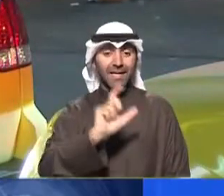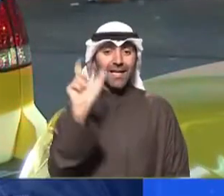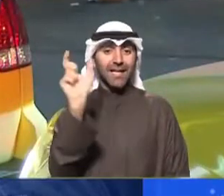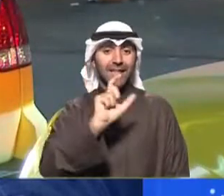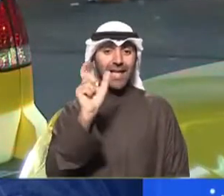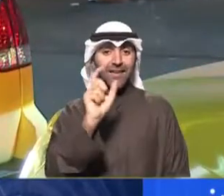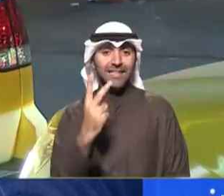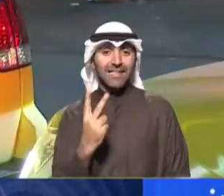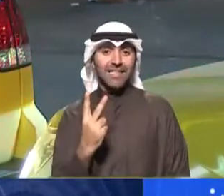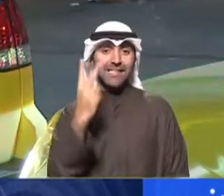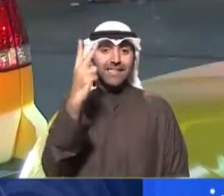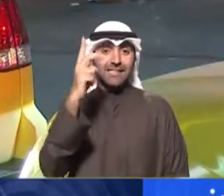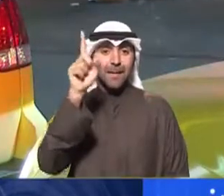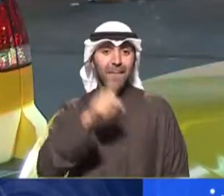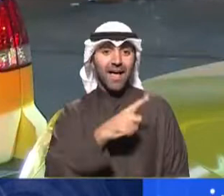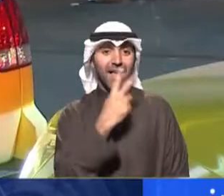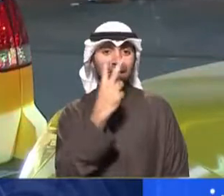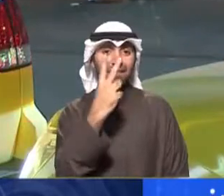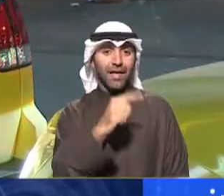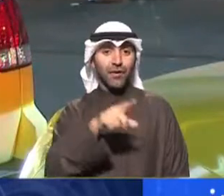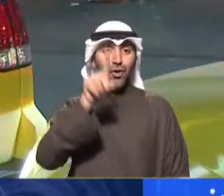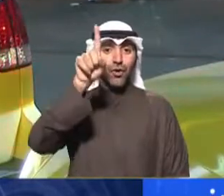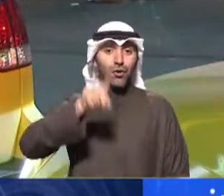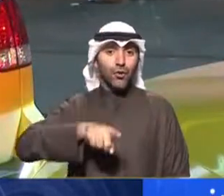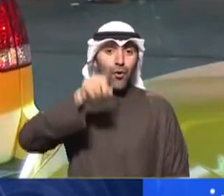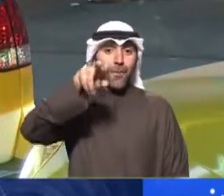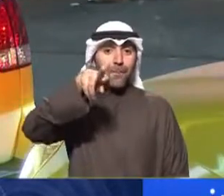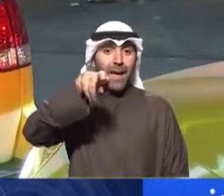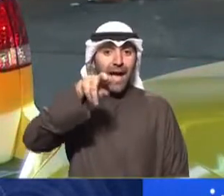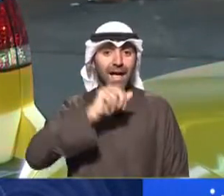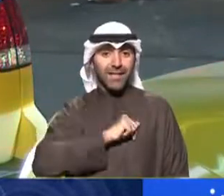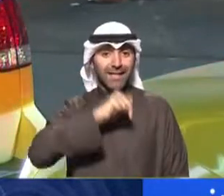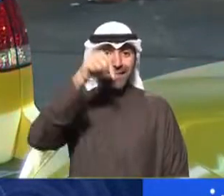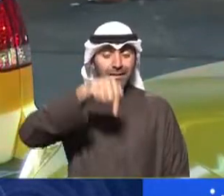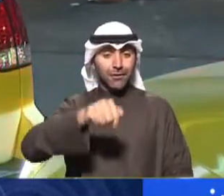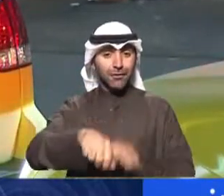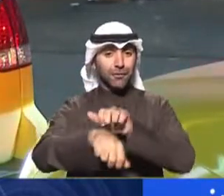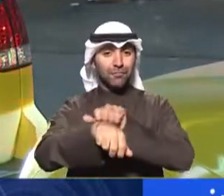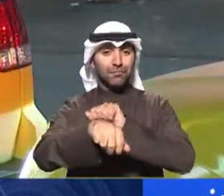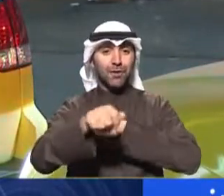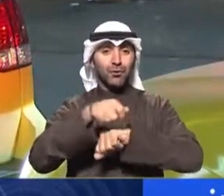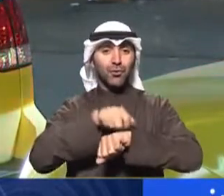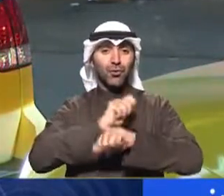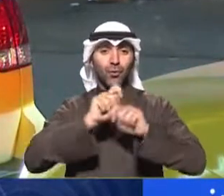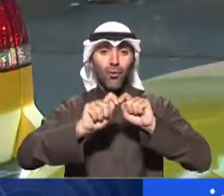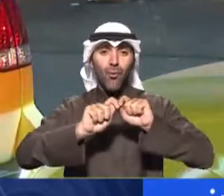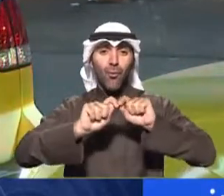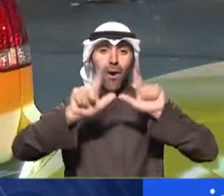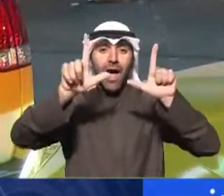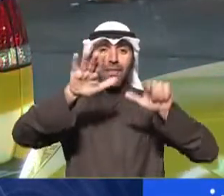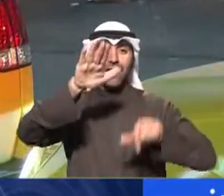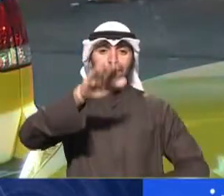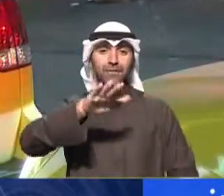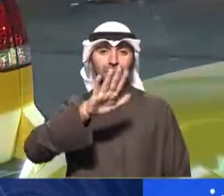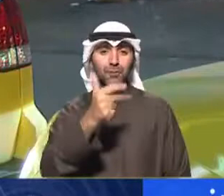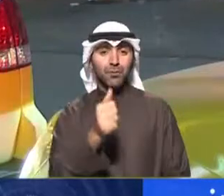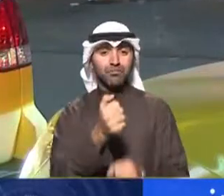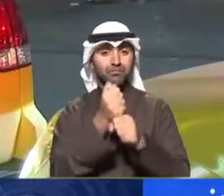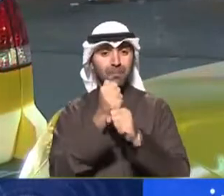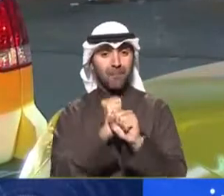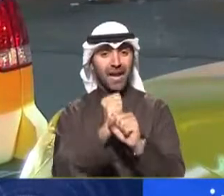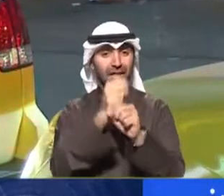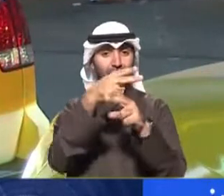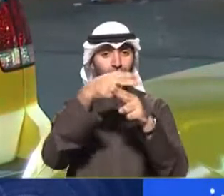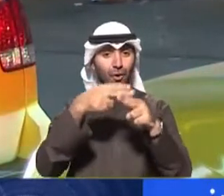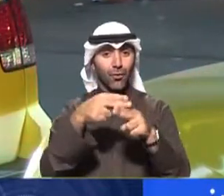اليوم، وسط جهود كبرى تبذل من قبل الجهات المعنية وخاصة بلدية الكويت